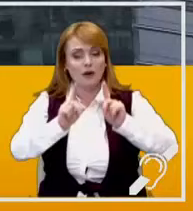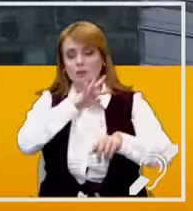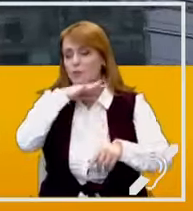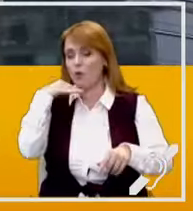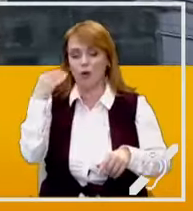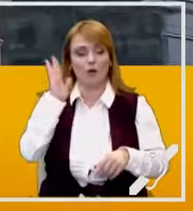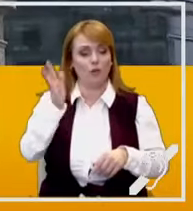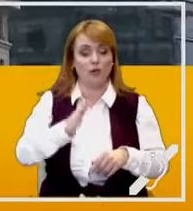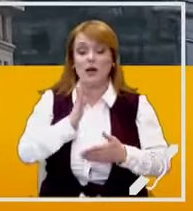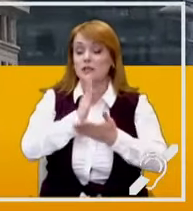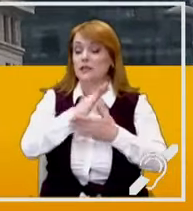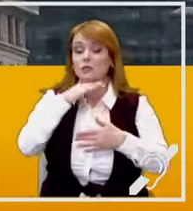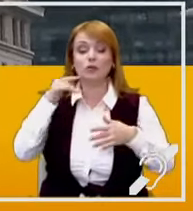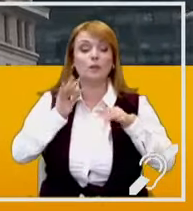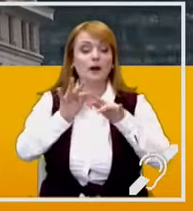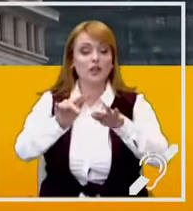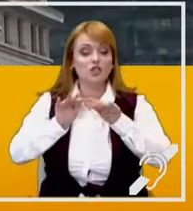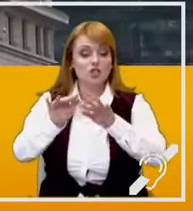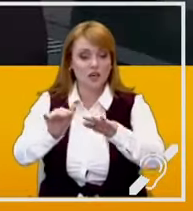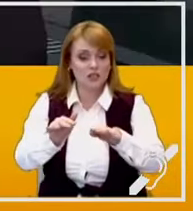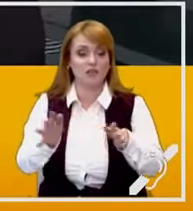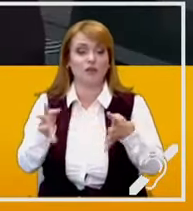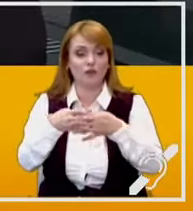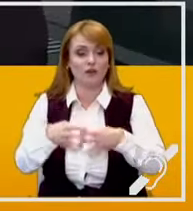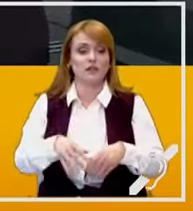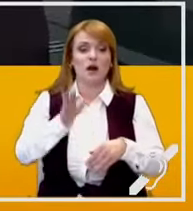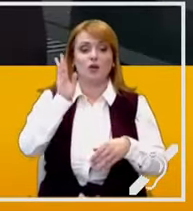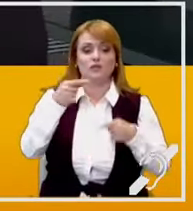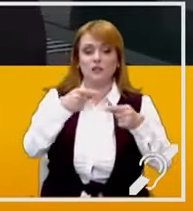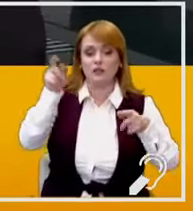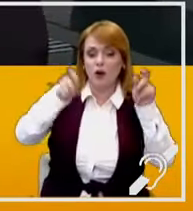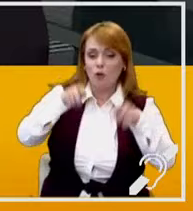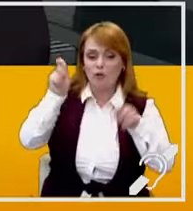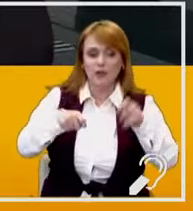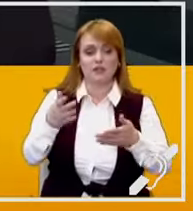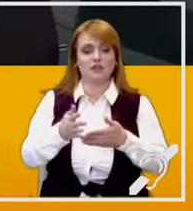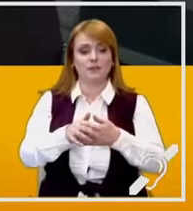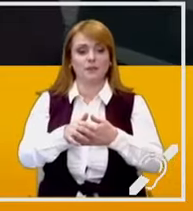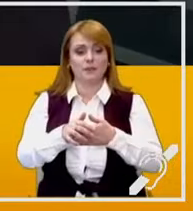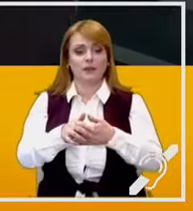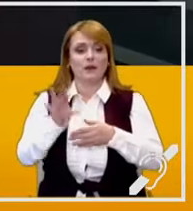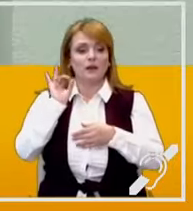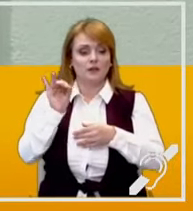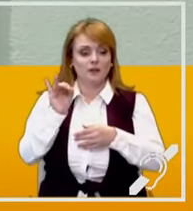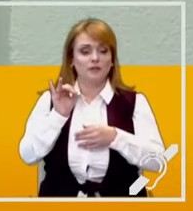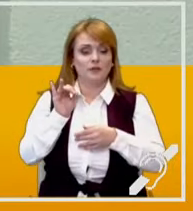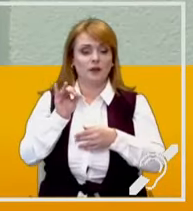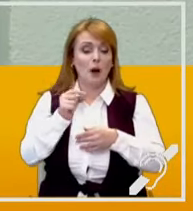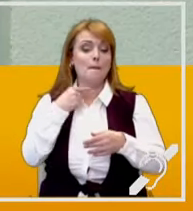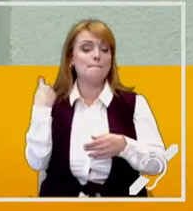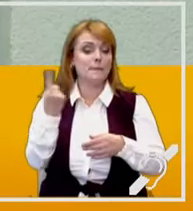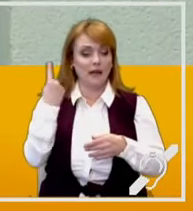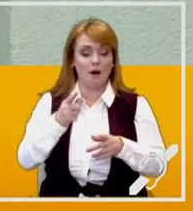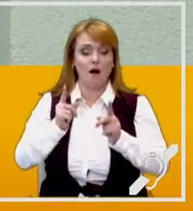Deci sunt mai multe procese paralele, conferința interguvernamentală, așa numită negotiating framework, deci cadrul de negocieri. În prima